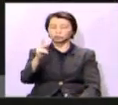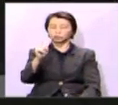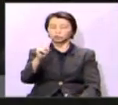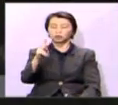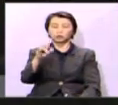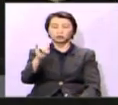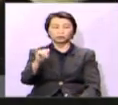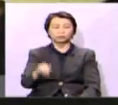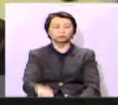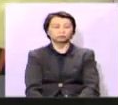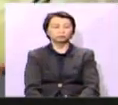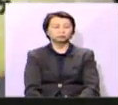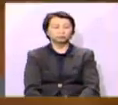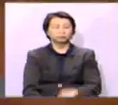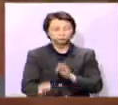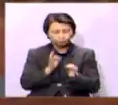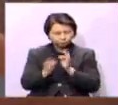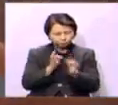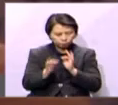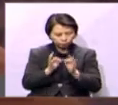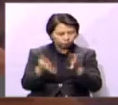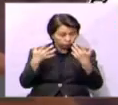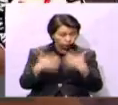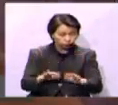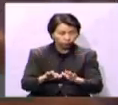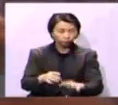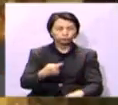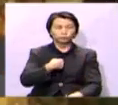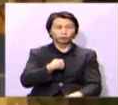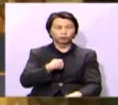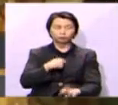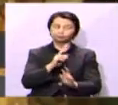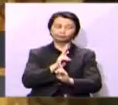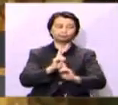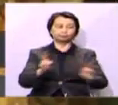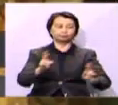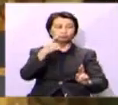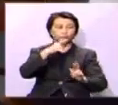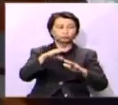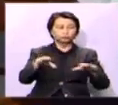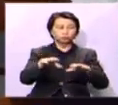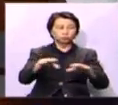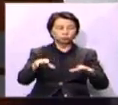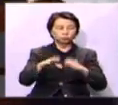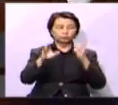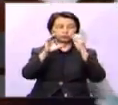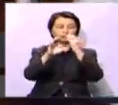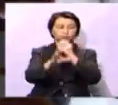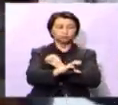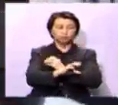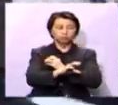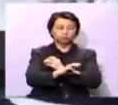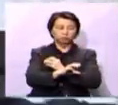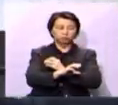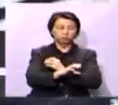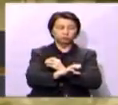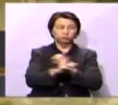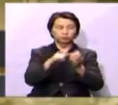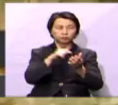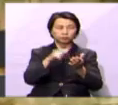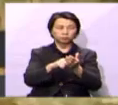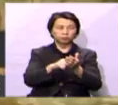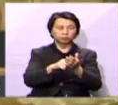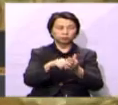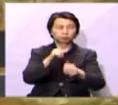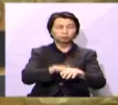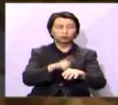bawah. Setelah penerangan keselamatan diberi, saya bersedia untuk melaksanakan cabaran aktiviti ini.